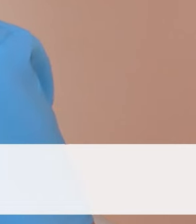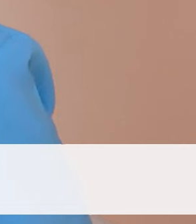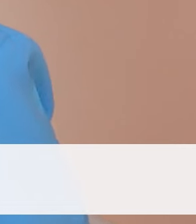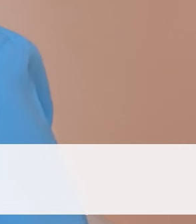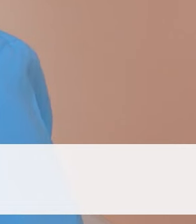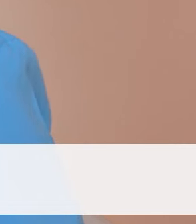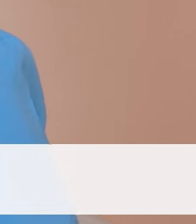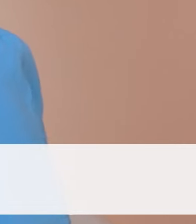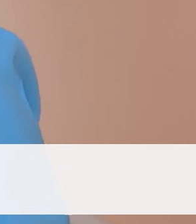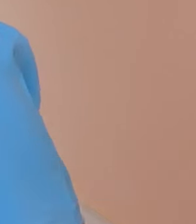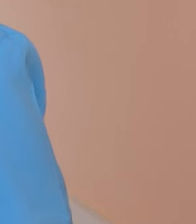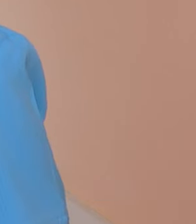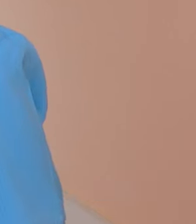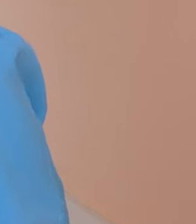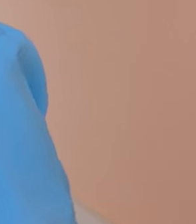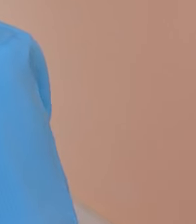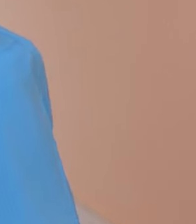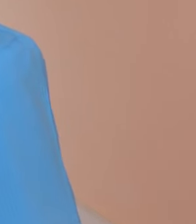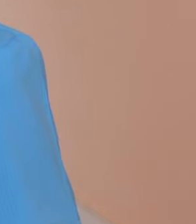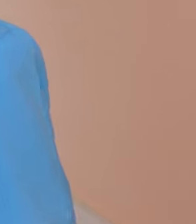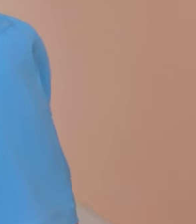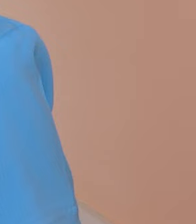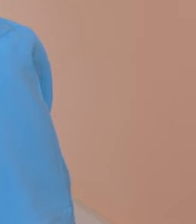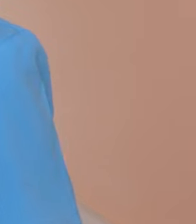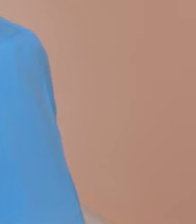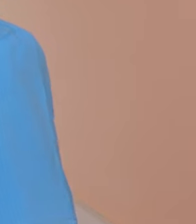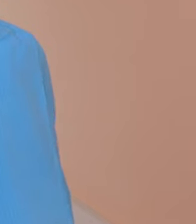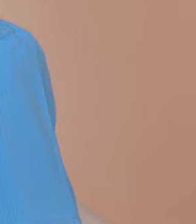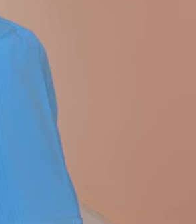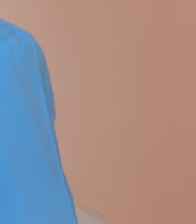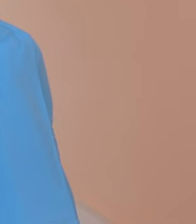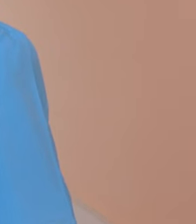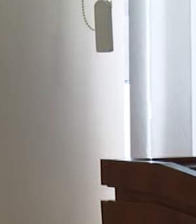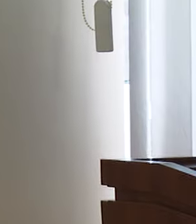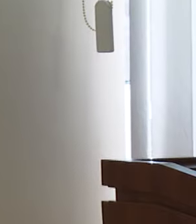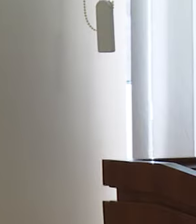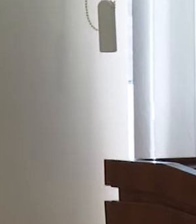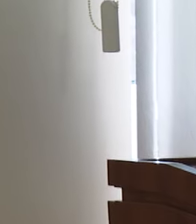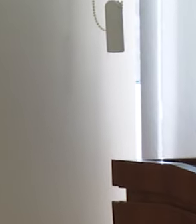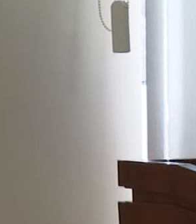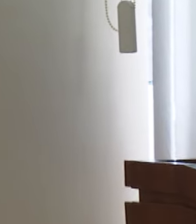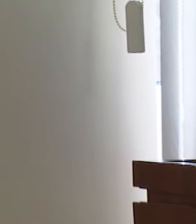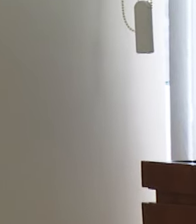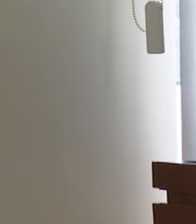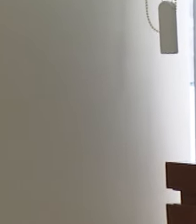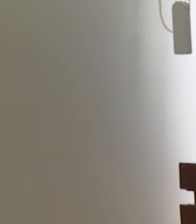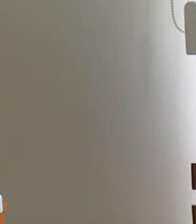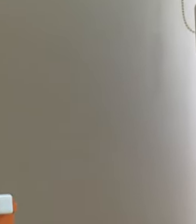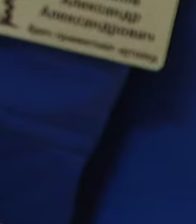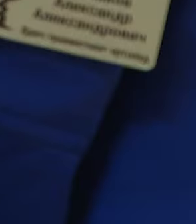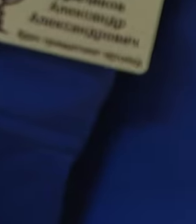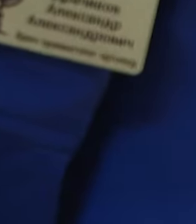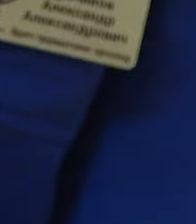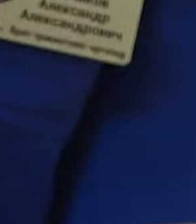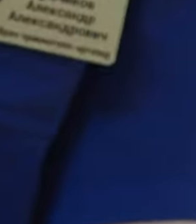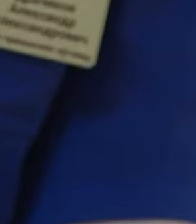когда это не в форме лекции, а в форме диалога, вопросов-ответов и отработки практических навыков. Под руководством обученных специалистов